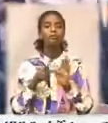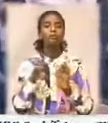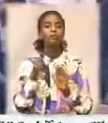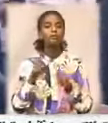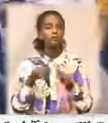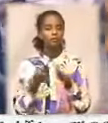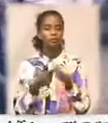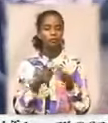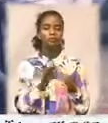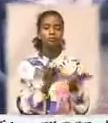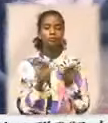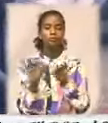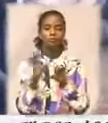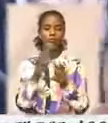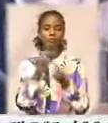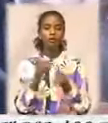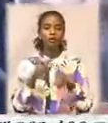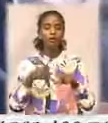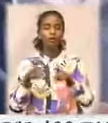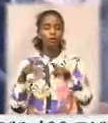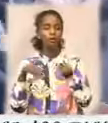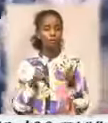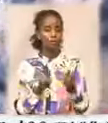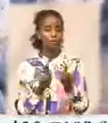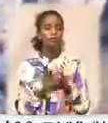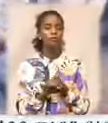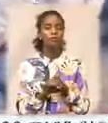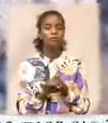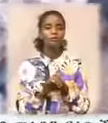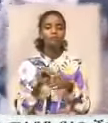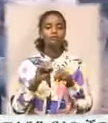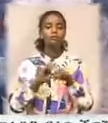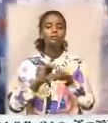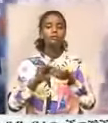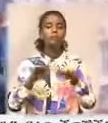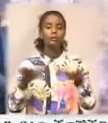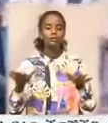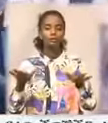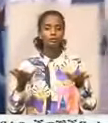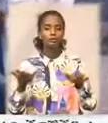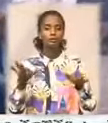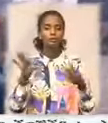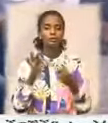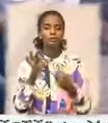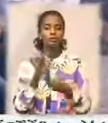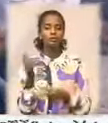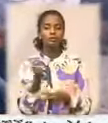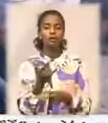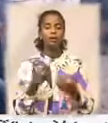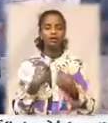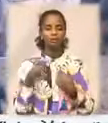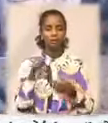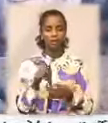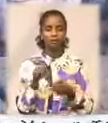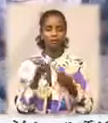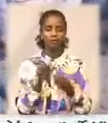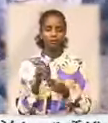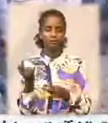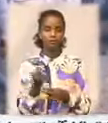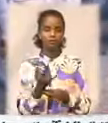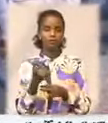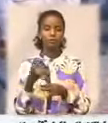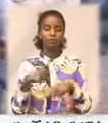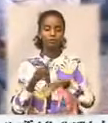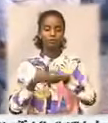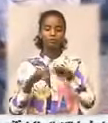እንግዲህ ለማካካስ ከአርሶ አደር የሚሰራጭ የምርጥ ዘር አለ። ያንን ምርጥ ዘር በአርሶ አደር እጅ